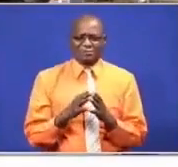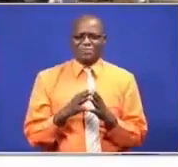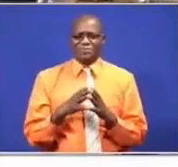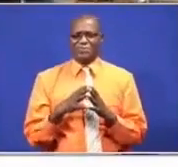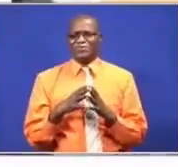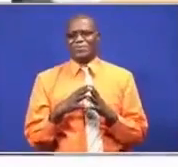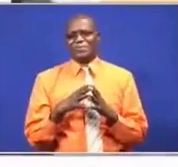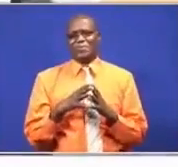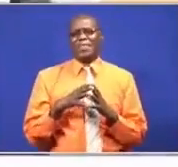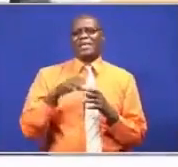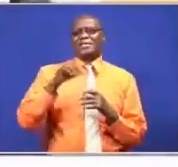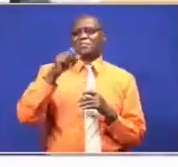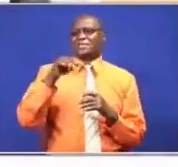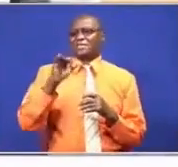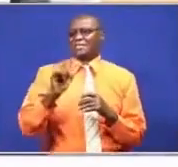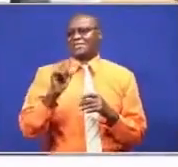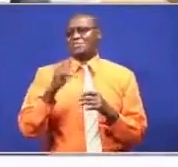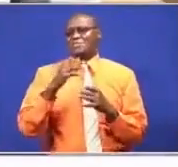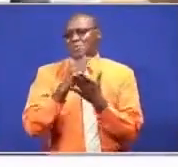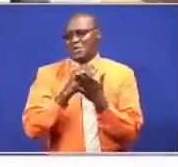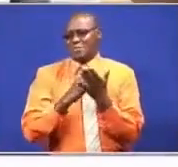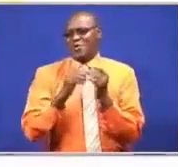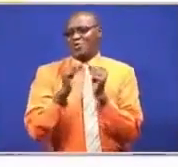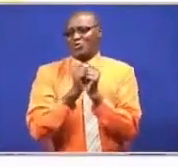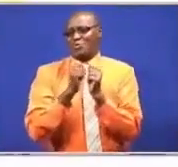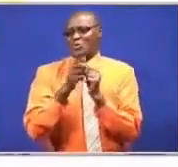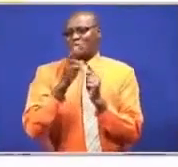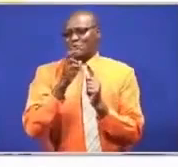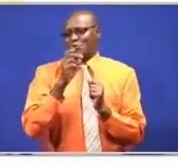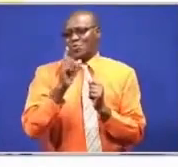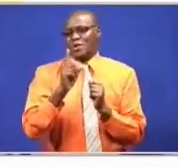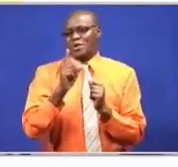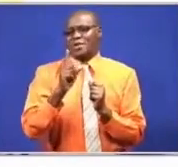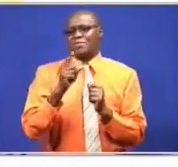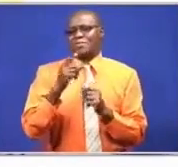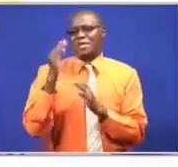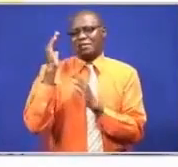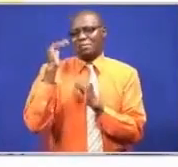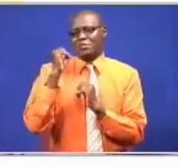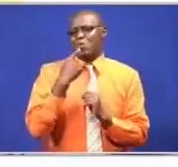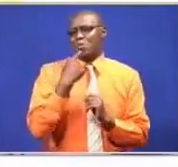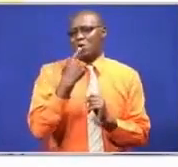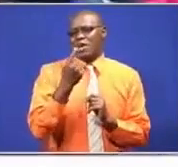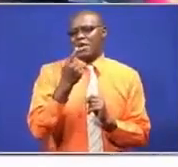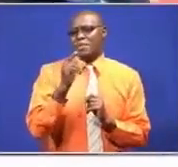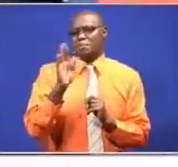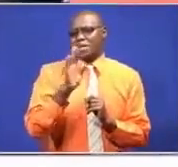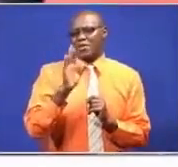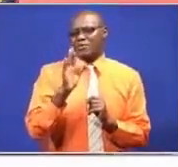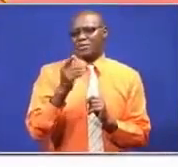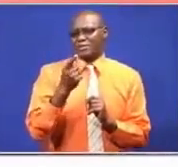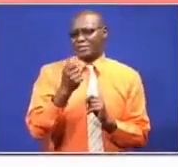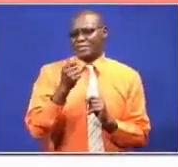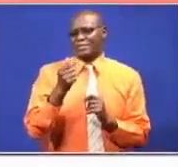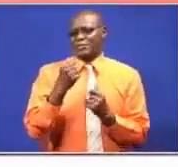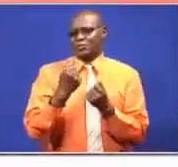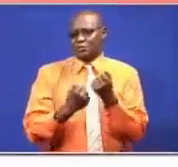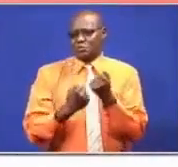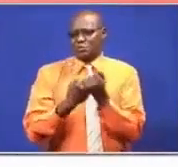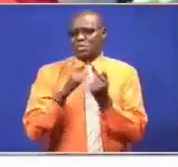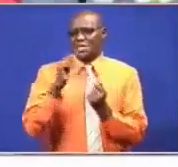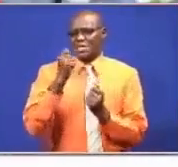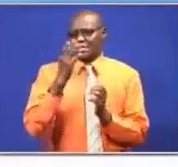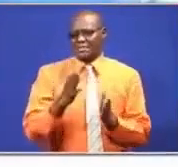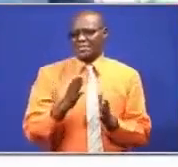subsidy program in October 2021 and has spent 100 billion shillings to cushion Kenyans.